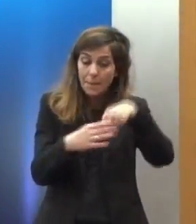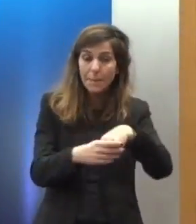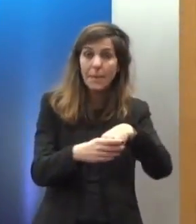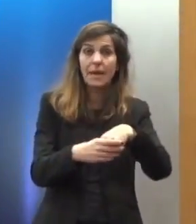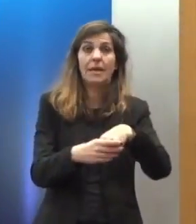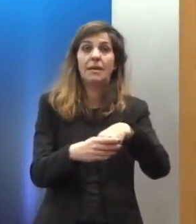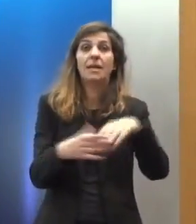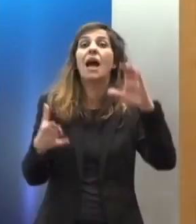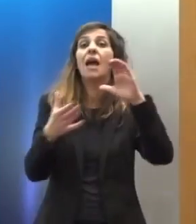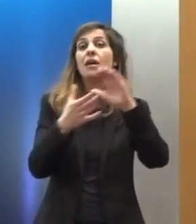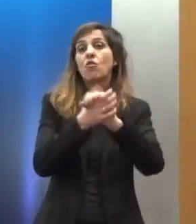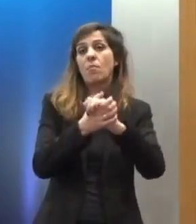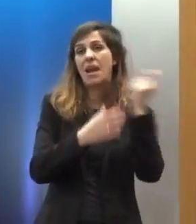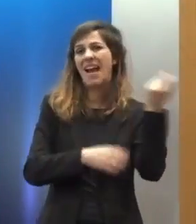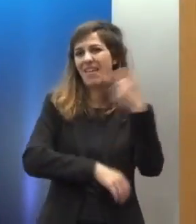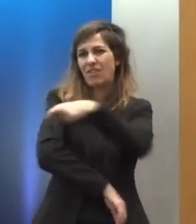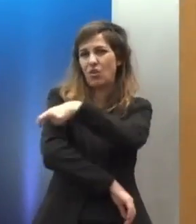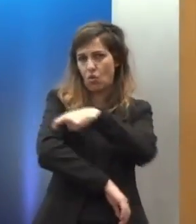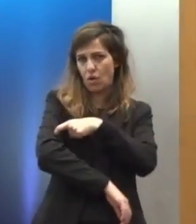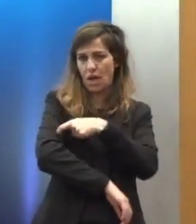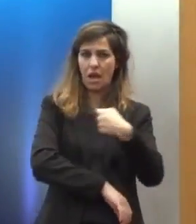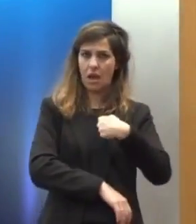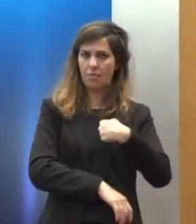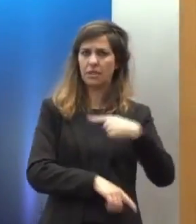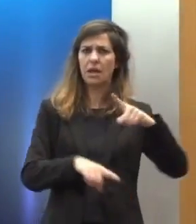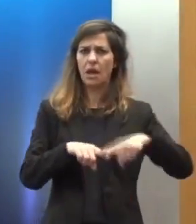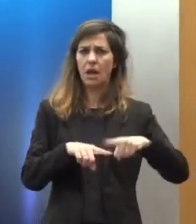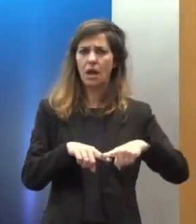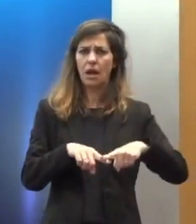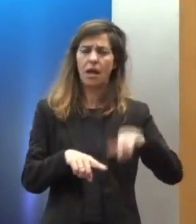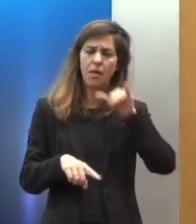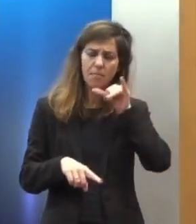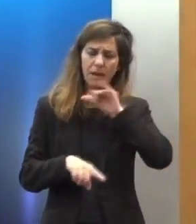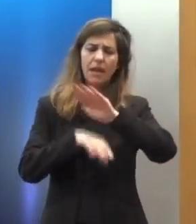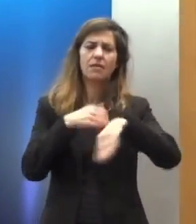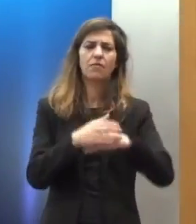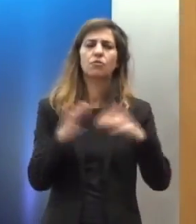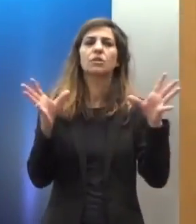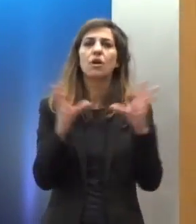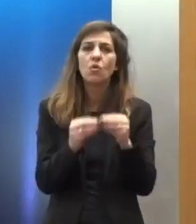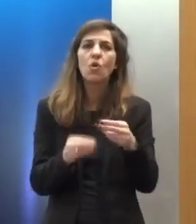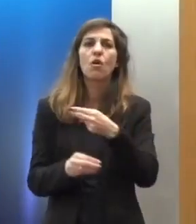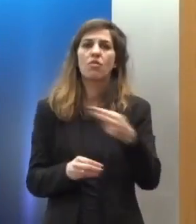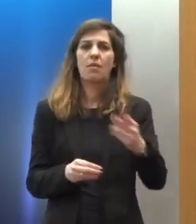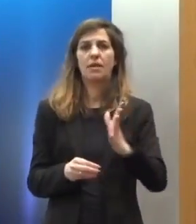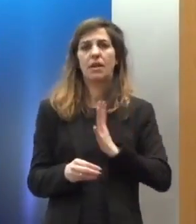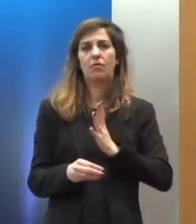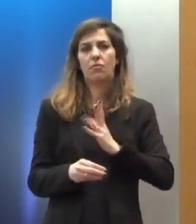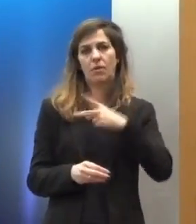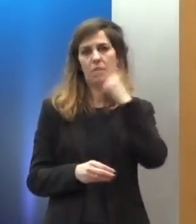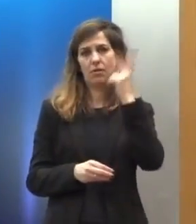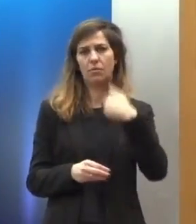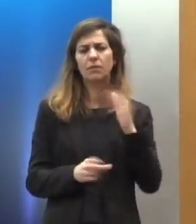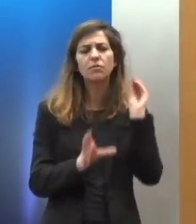η χώρα μας επιδεικνύει σταθερό ενδιαφέρον σε ζητήματα που άπτονται των ανθρωπίνων δικαιωμάτων. Συμμετέχουμε